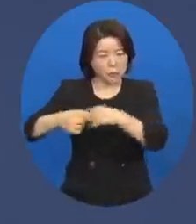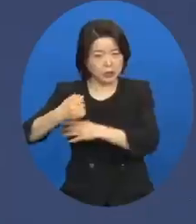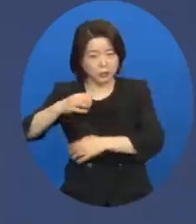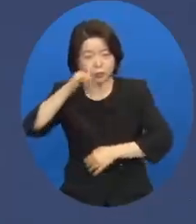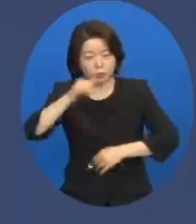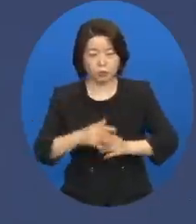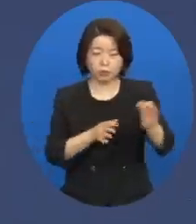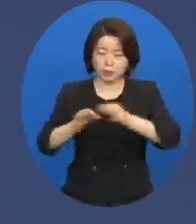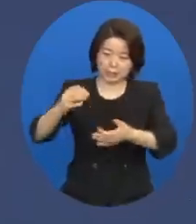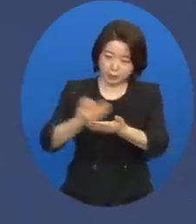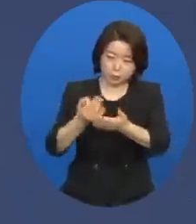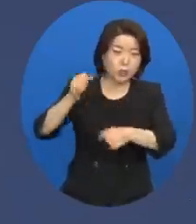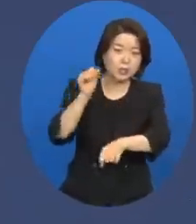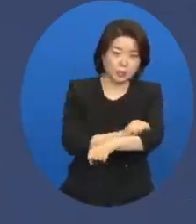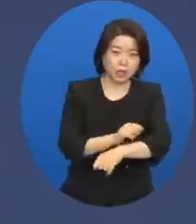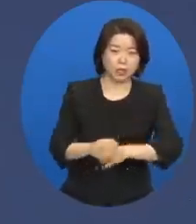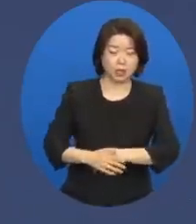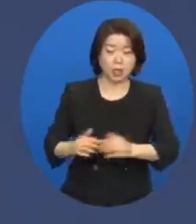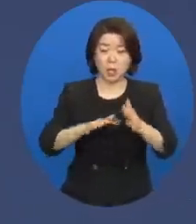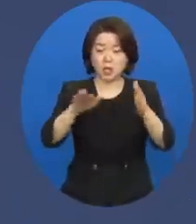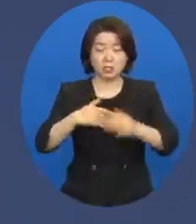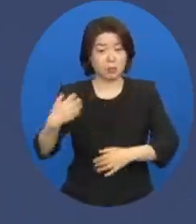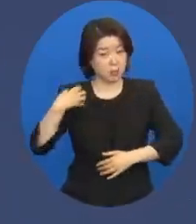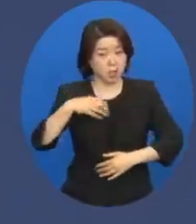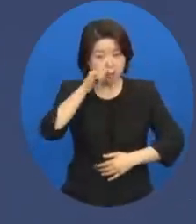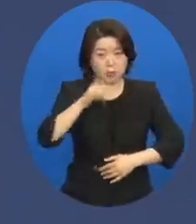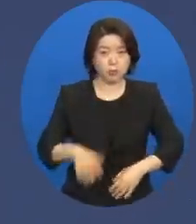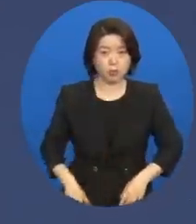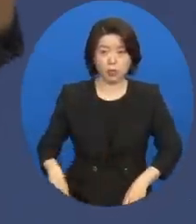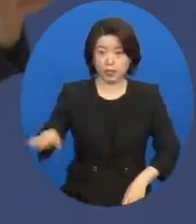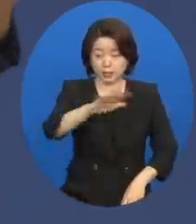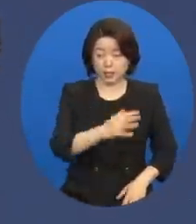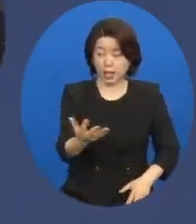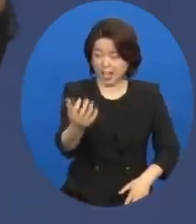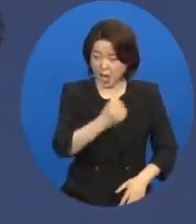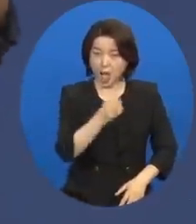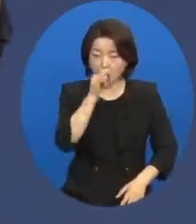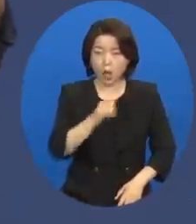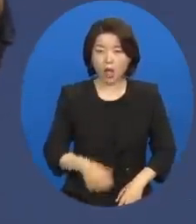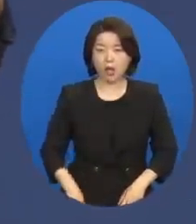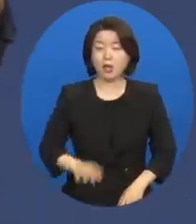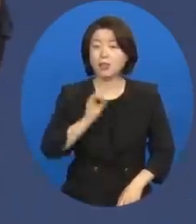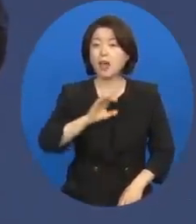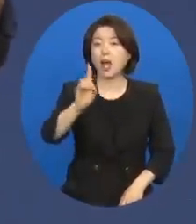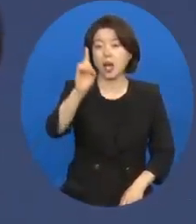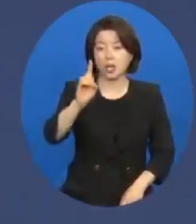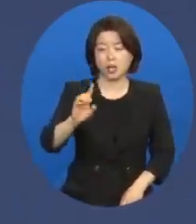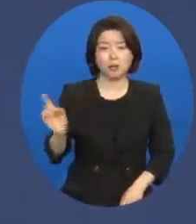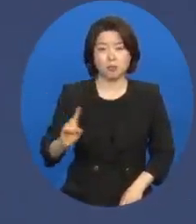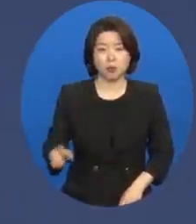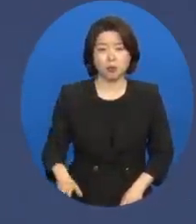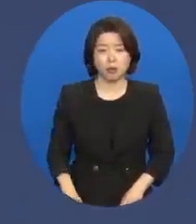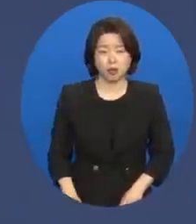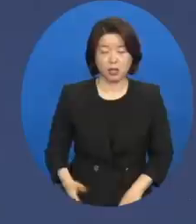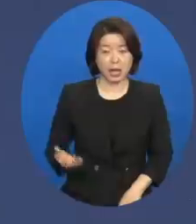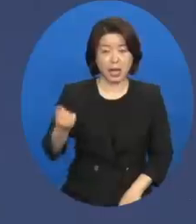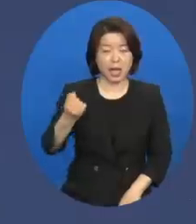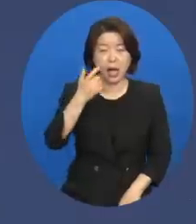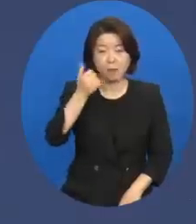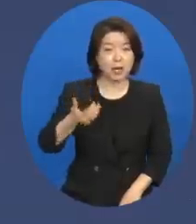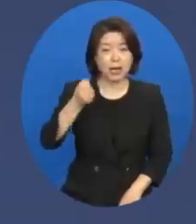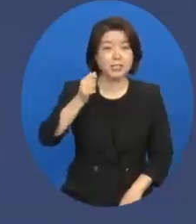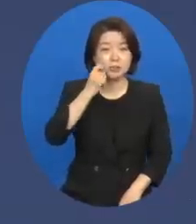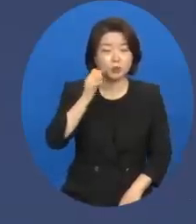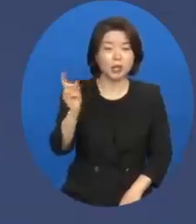장사 수완도 있고요. 집안 책임감도 있고요. 다 가지고 계셨어요. 딱 한 가지. 우리 아버지가 못 가지고 계셨던 게